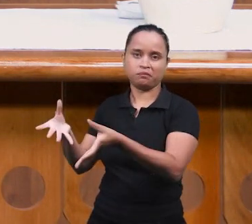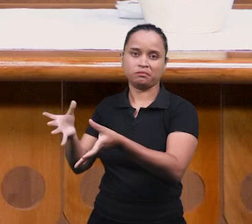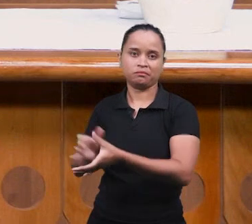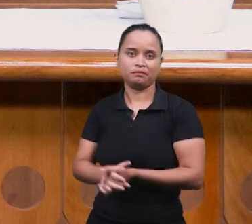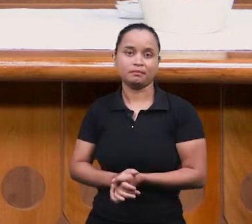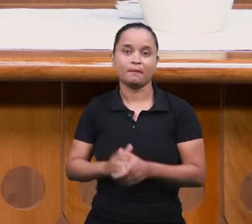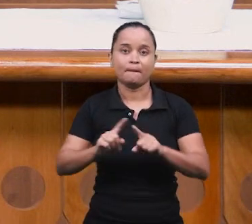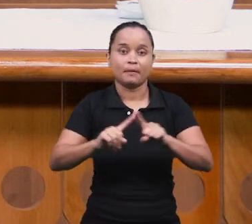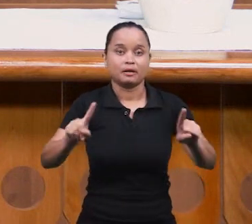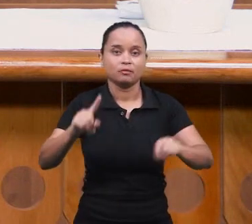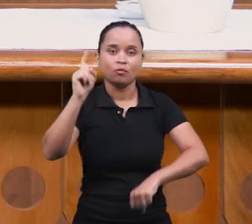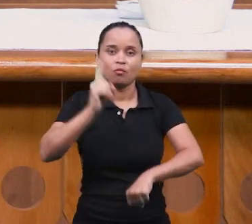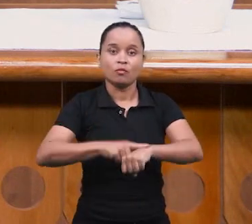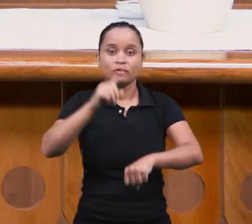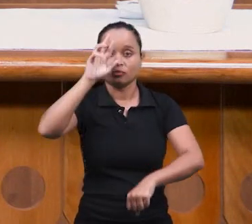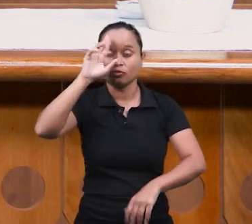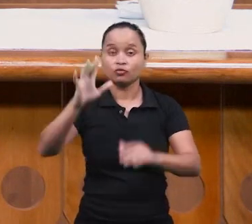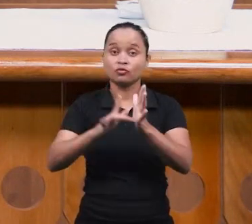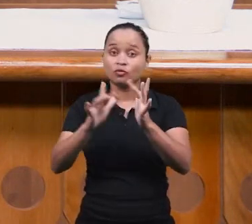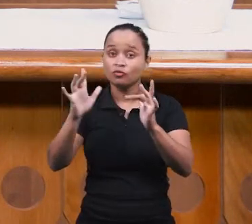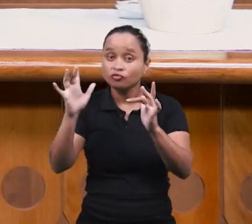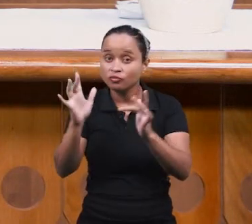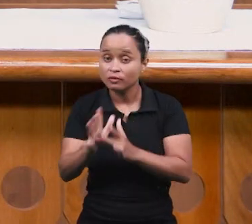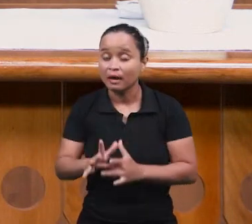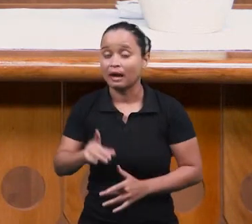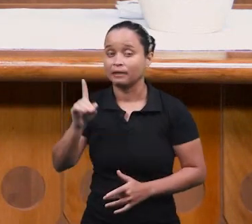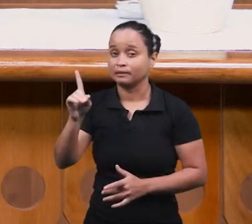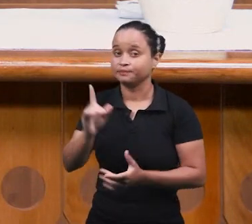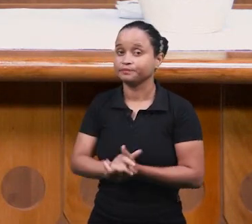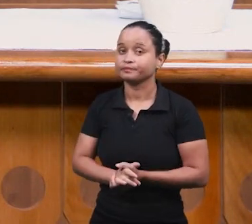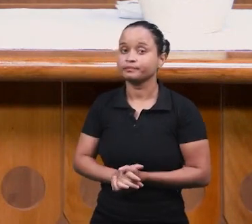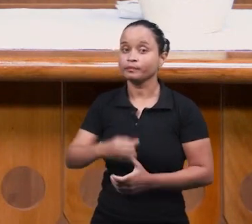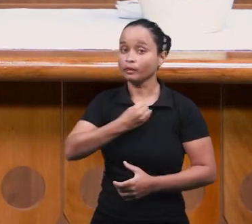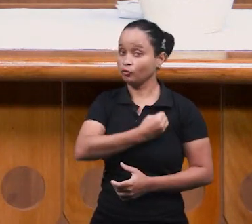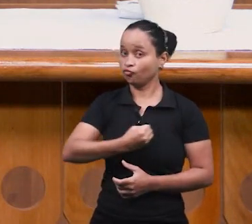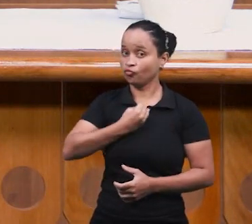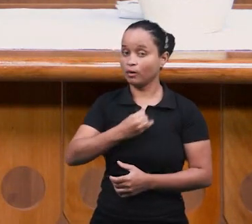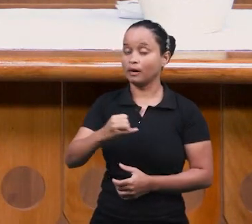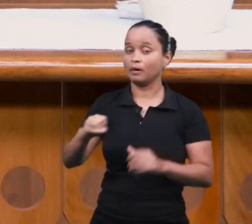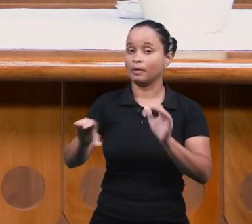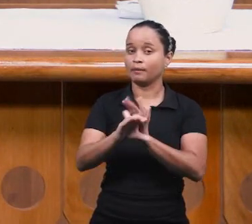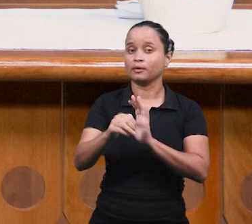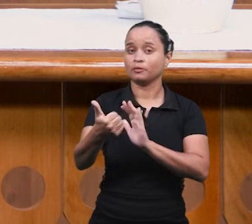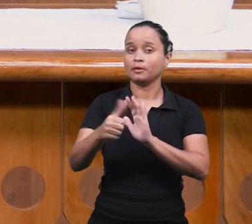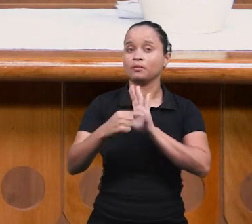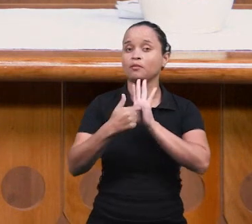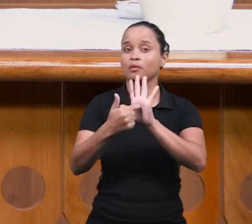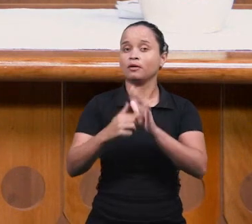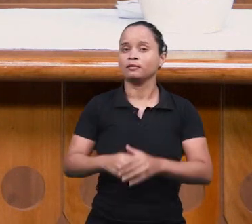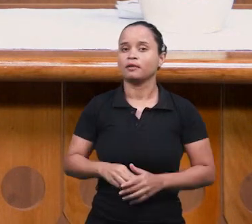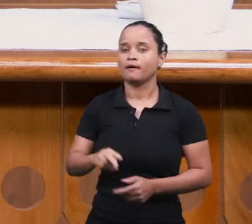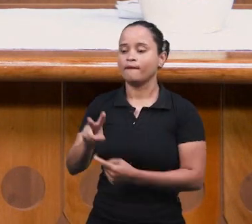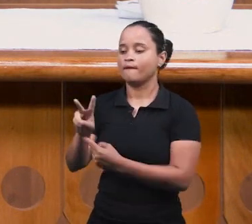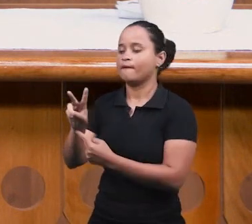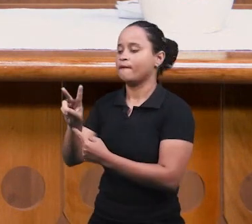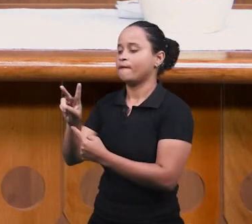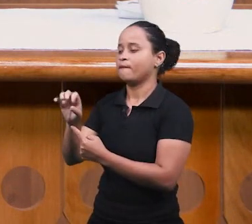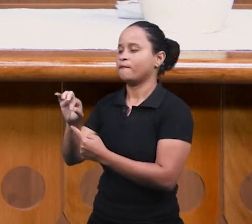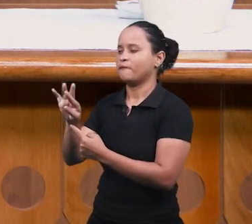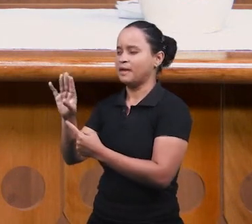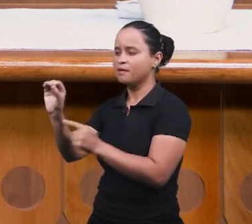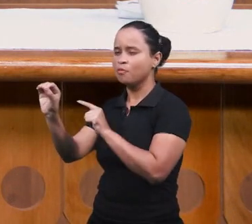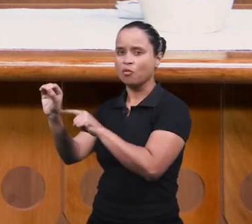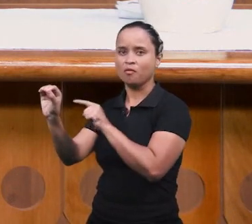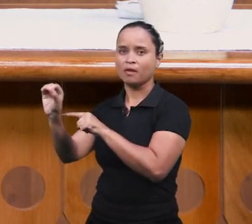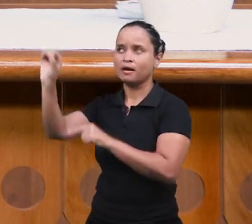venu, lui, le Verbe, et là, on lit dans Jean chapitre 1er, verset 14, le Verbe s'est